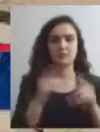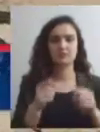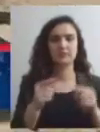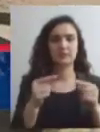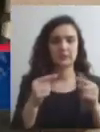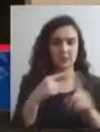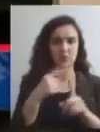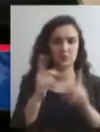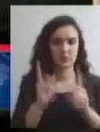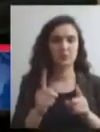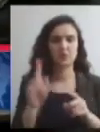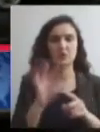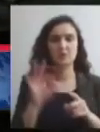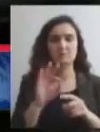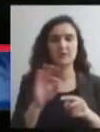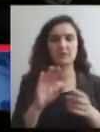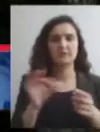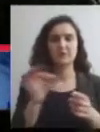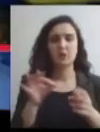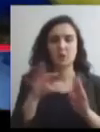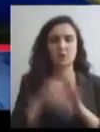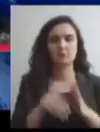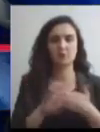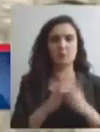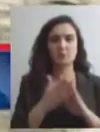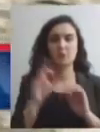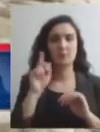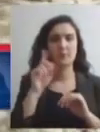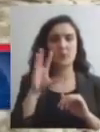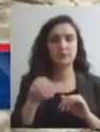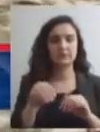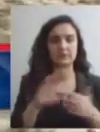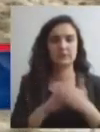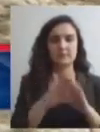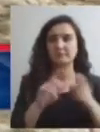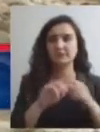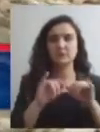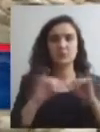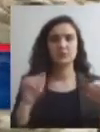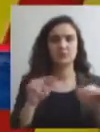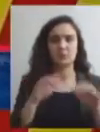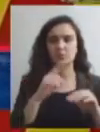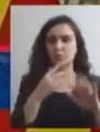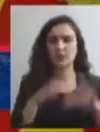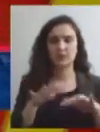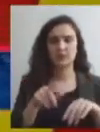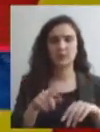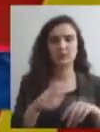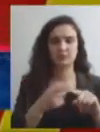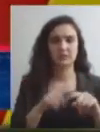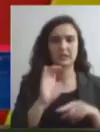რაც შეეხება ვითარებას რეგიონებში, ბოლნისში, რომელიც ამ ეტაპზე ეპიცირებულის მხრივ ყველაზე რთულ ლოკაციად რჩება, ლაბორატორიაში